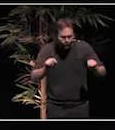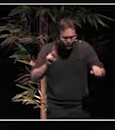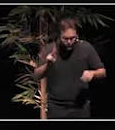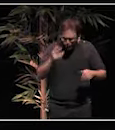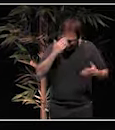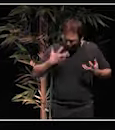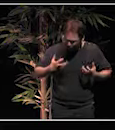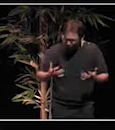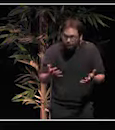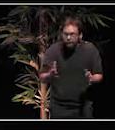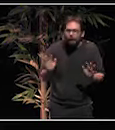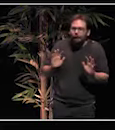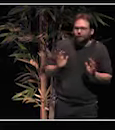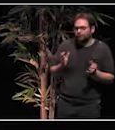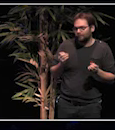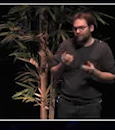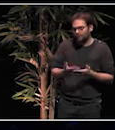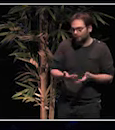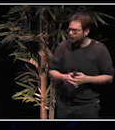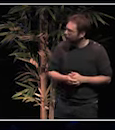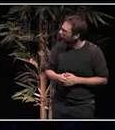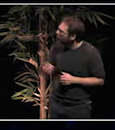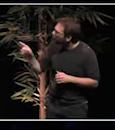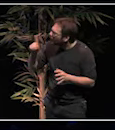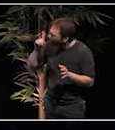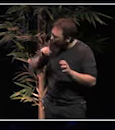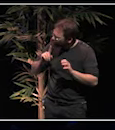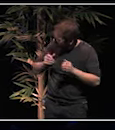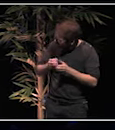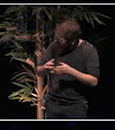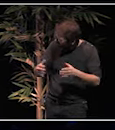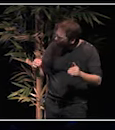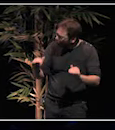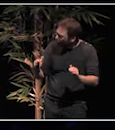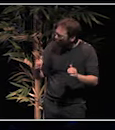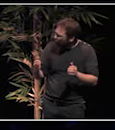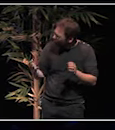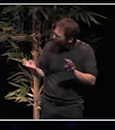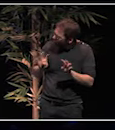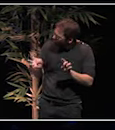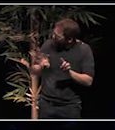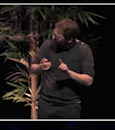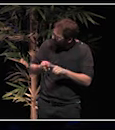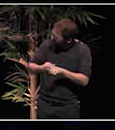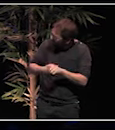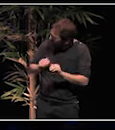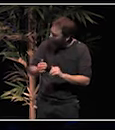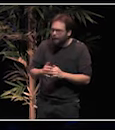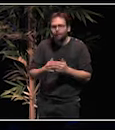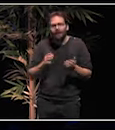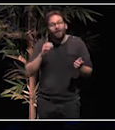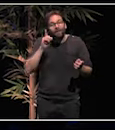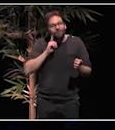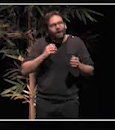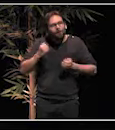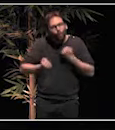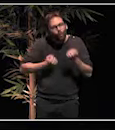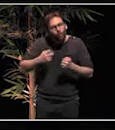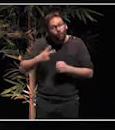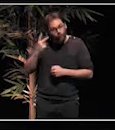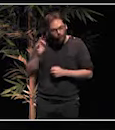quoi. Vous voyez malgré tout de plus en plus de femmes, justement, à vos côtés sur les ultramarathons. Il y a de plus en plus de femmes qui courent, mais